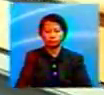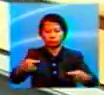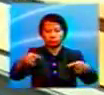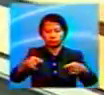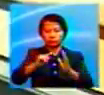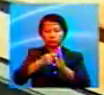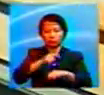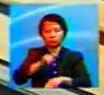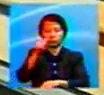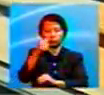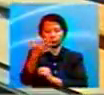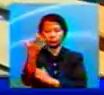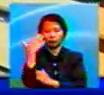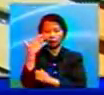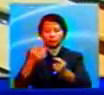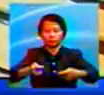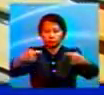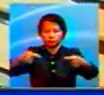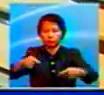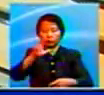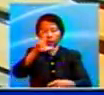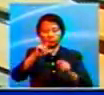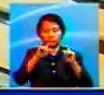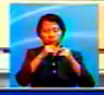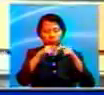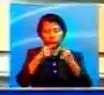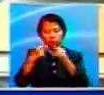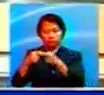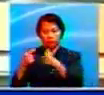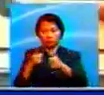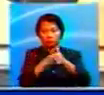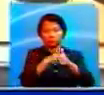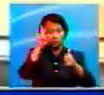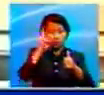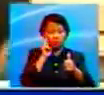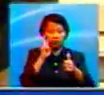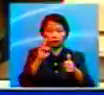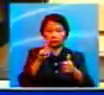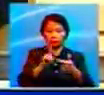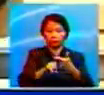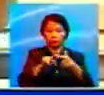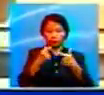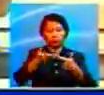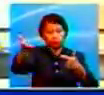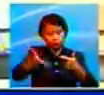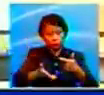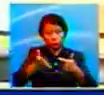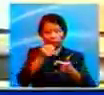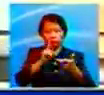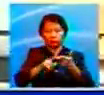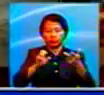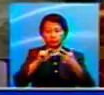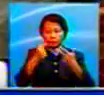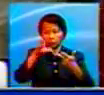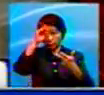Pertandingan bermula 10 pagi itu mempertandingkan tiga kategori iaitu kumpulan veteran RTM dan jemputan serta